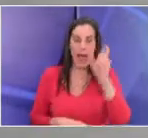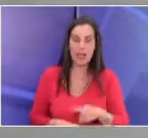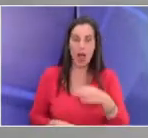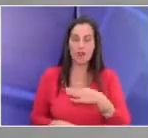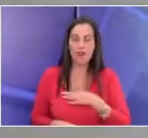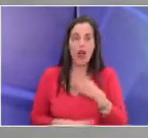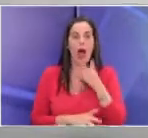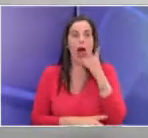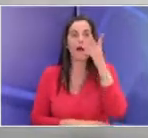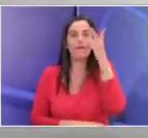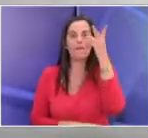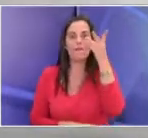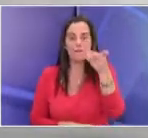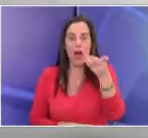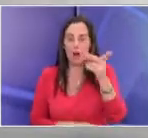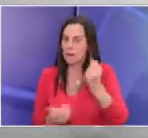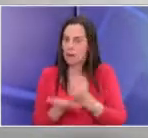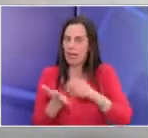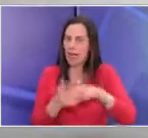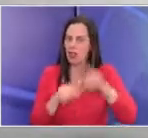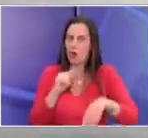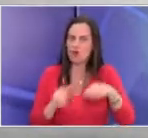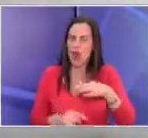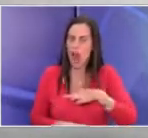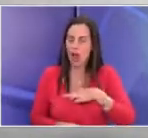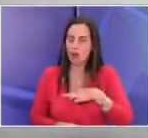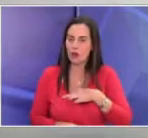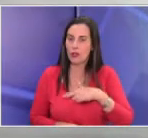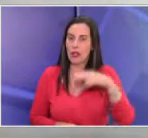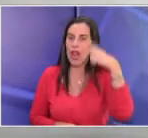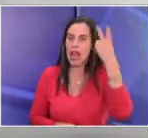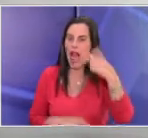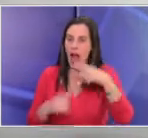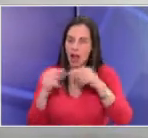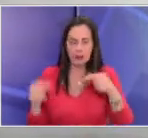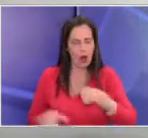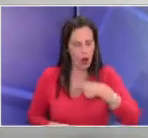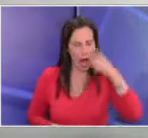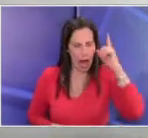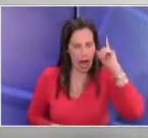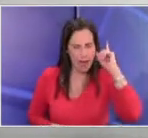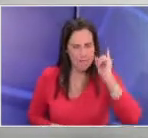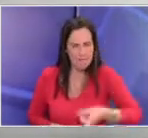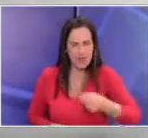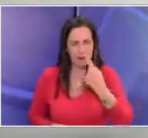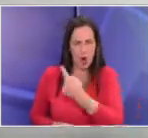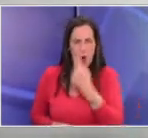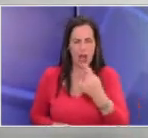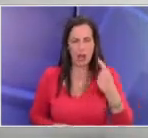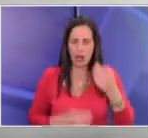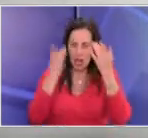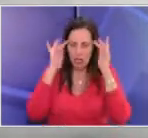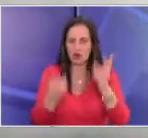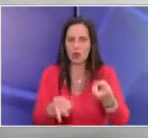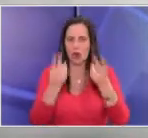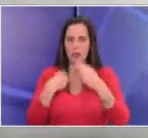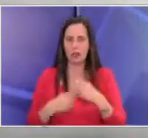לטובתו. והרבה פעמים כשאנחנו כפעילים, או כל בן אדם שאכפת לו מעברה ורוצה לספר את הסיפור שלו, הוא תמיד